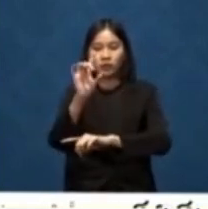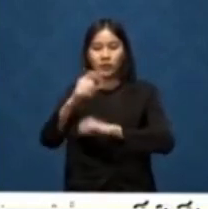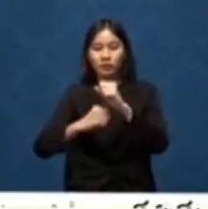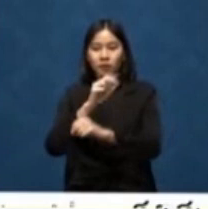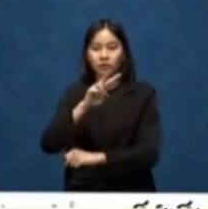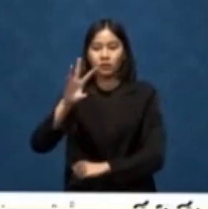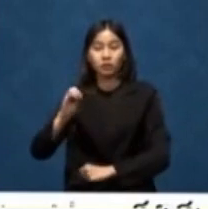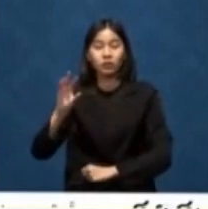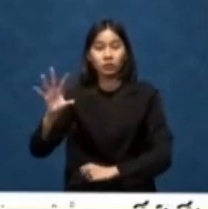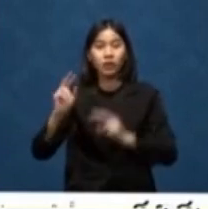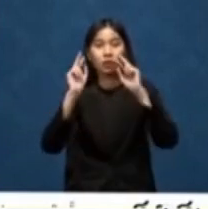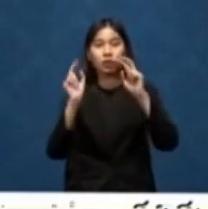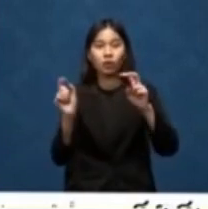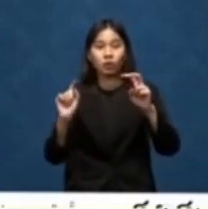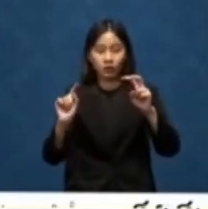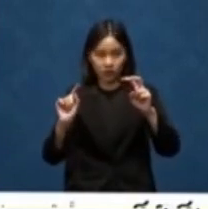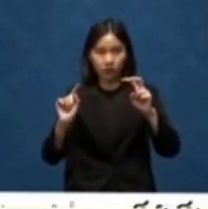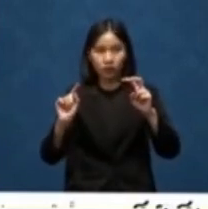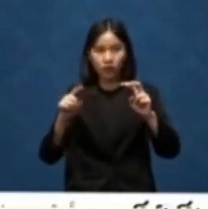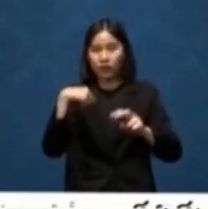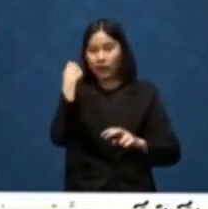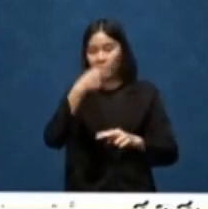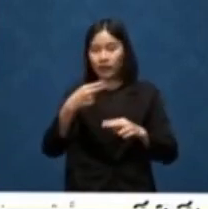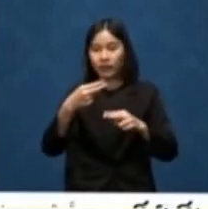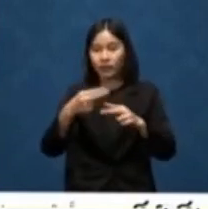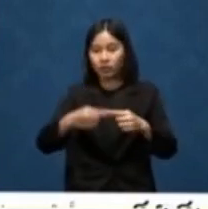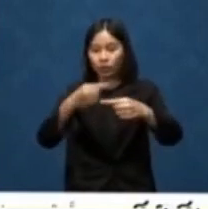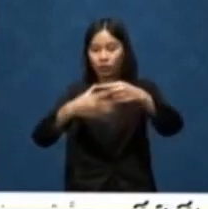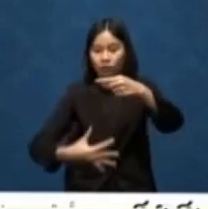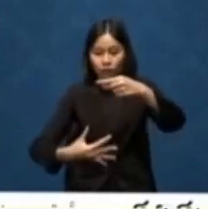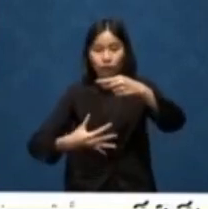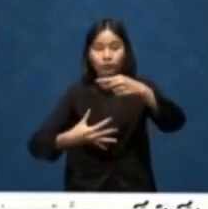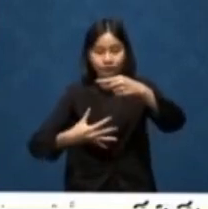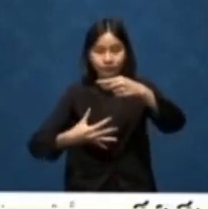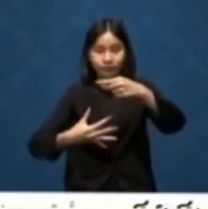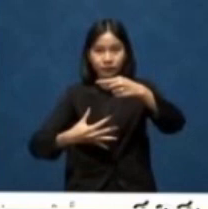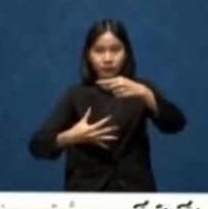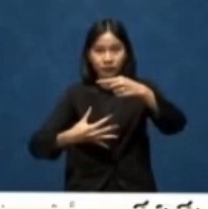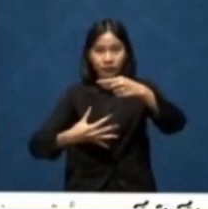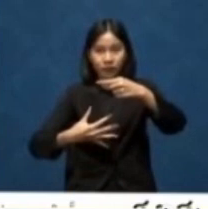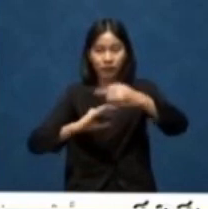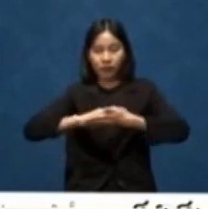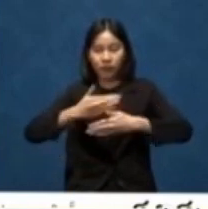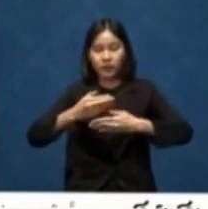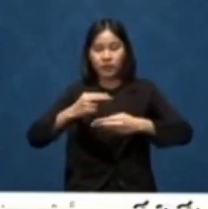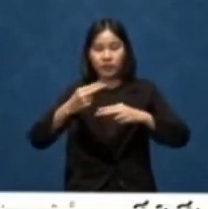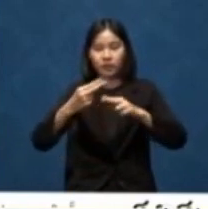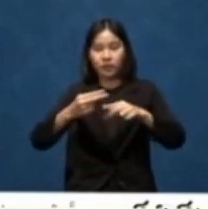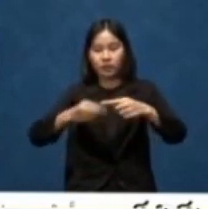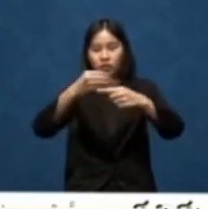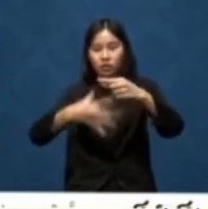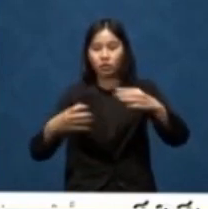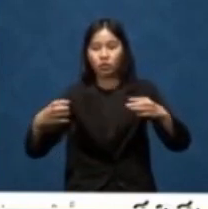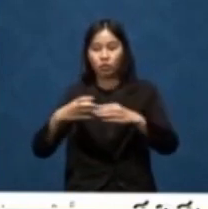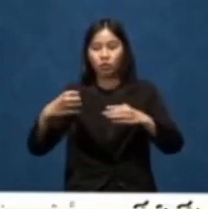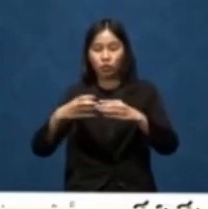สภาผู้แทนราษฎรลงวันที่ 28ธันวาคม 2565เรื่องให้ผู้มีชื่ออยู่ในลำดับ